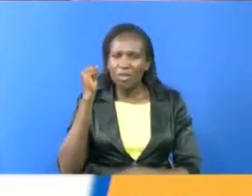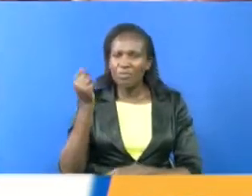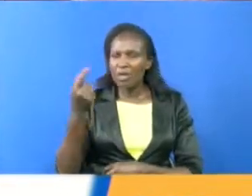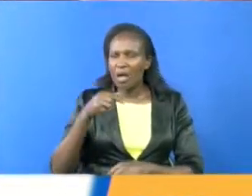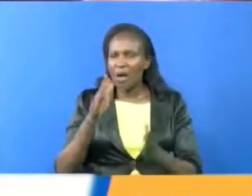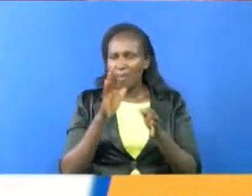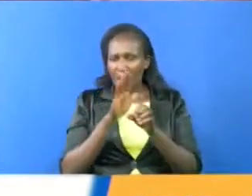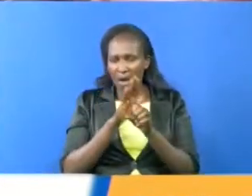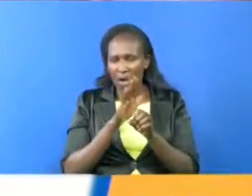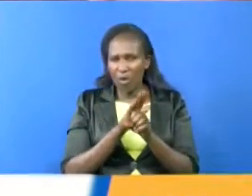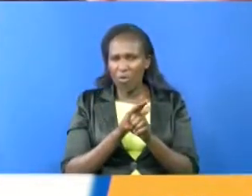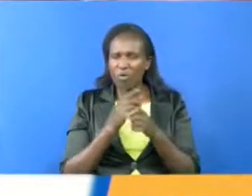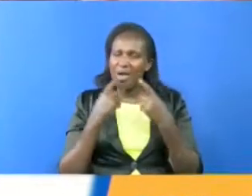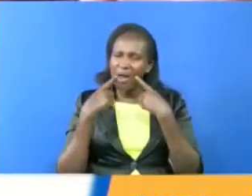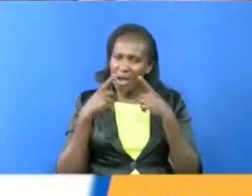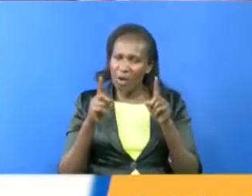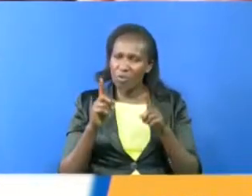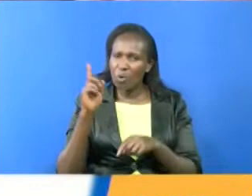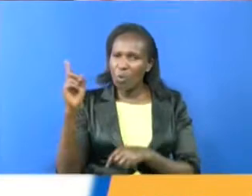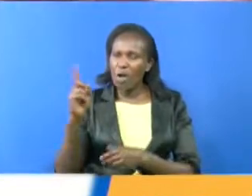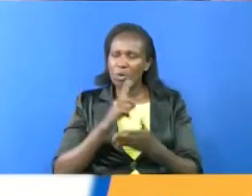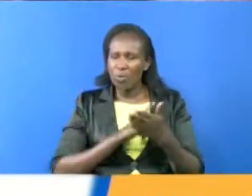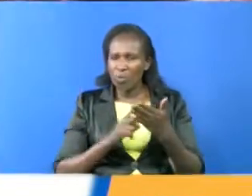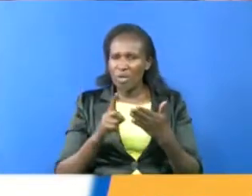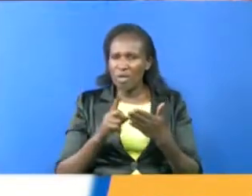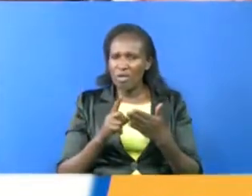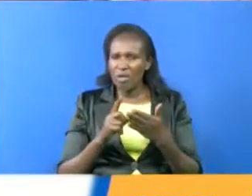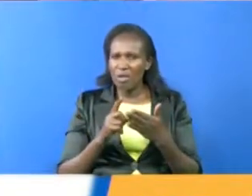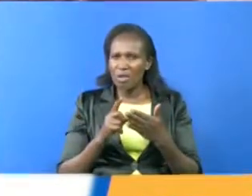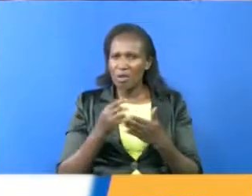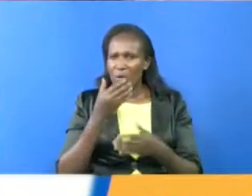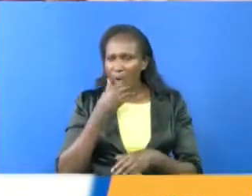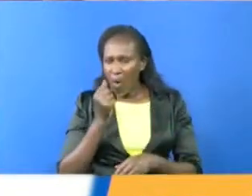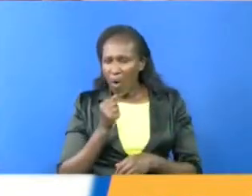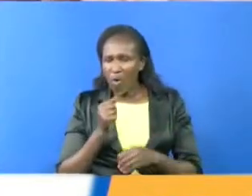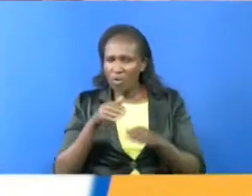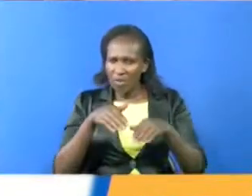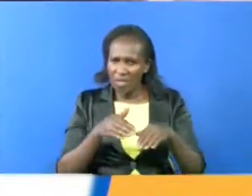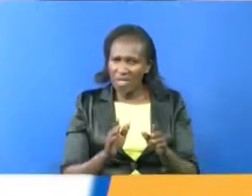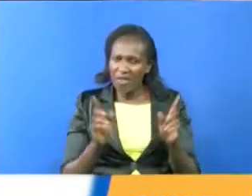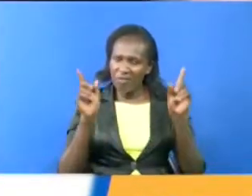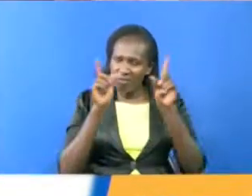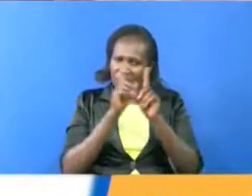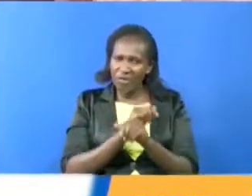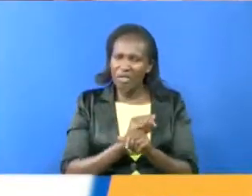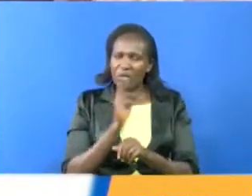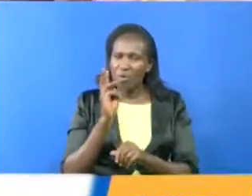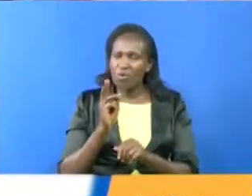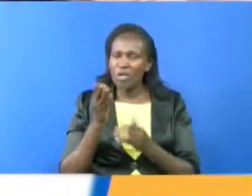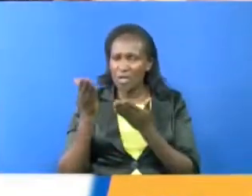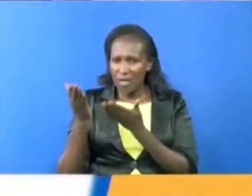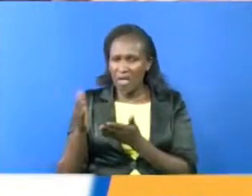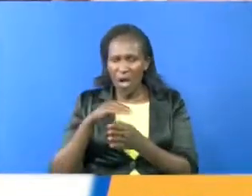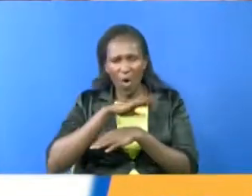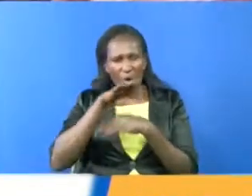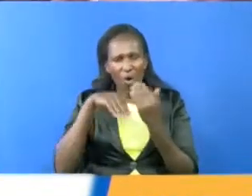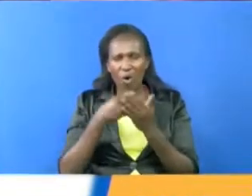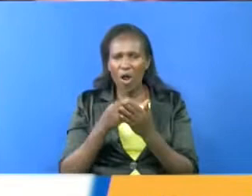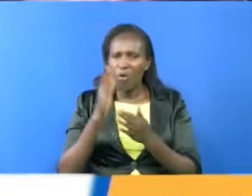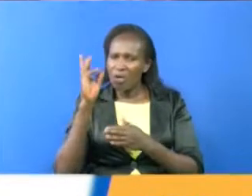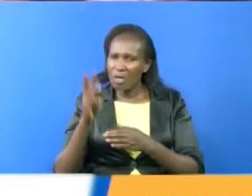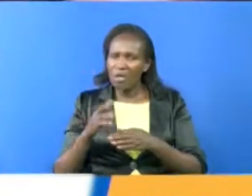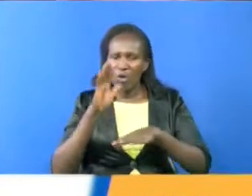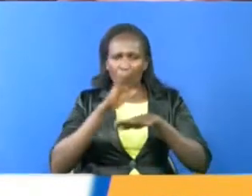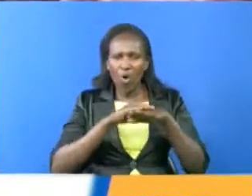tunasema tumetangaza wiki moja, sio mbili. Huyu mzee tukimteremsha, tukimsindikiza, tutakuwa hapa sisi wote na tutaita viongozi